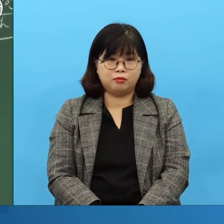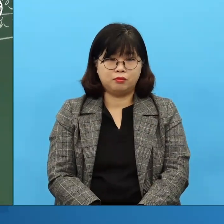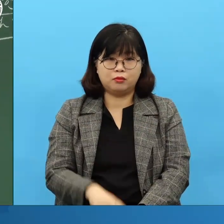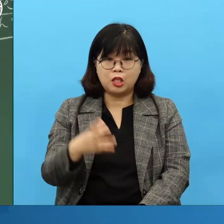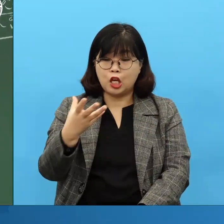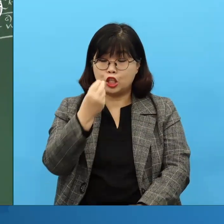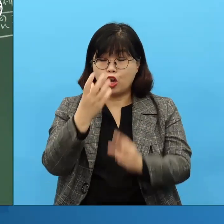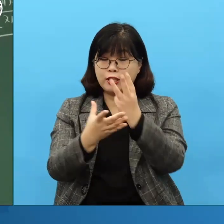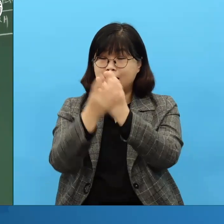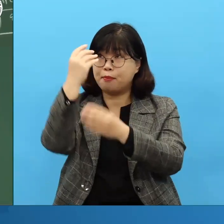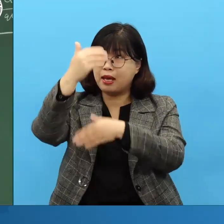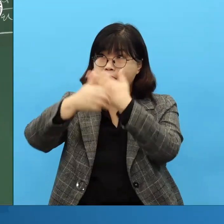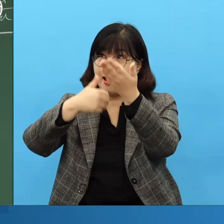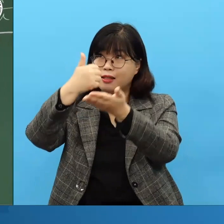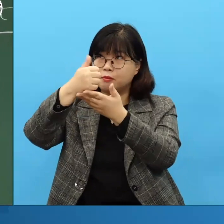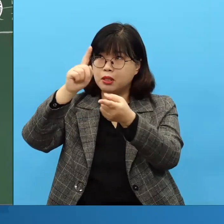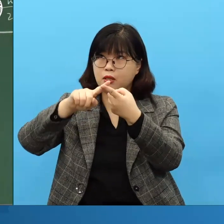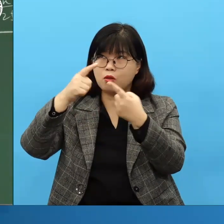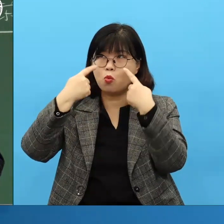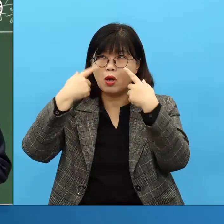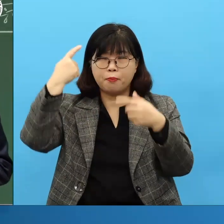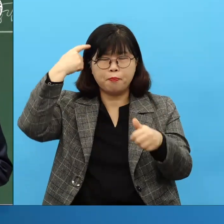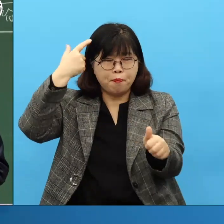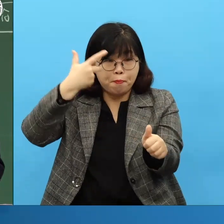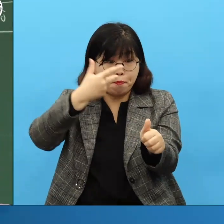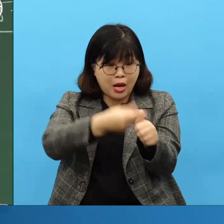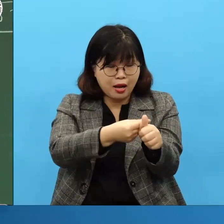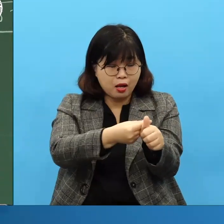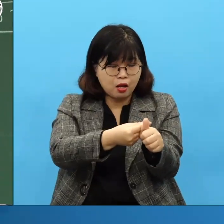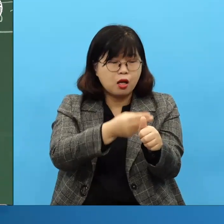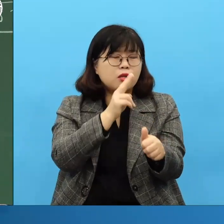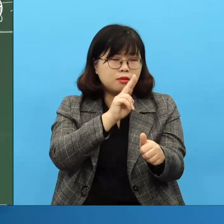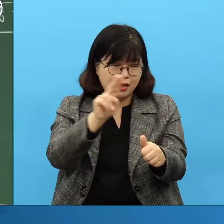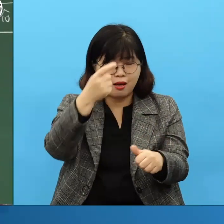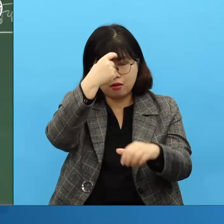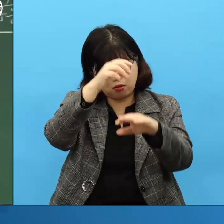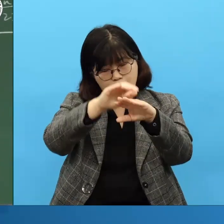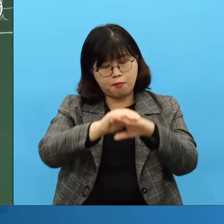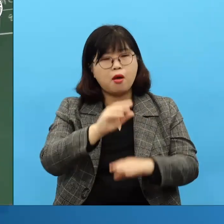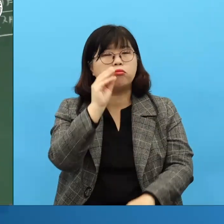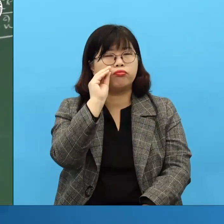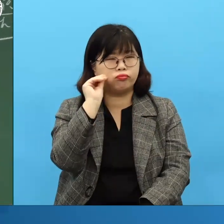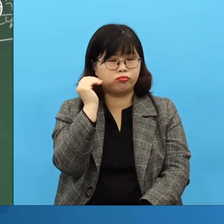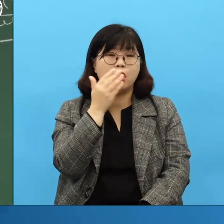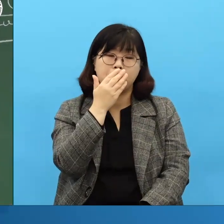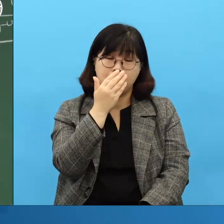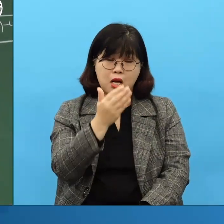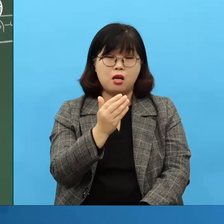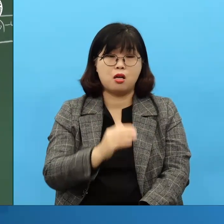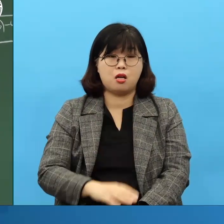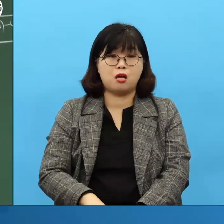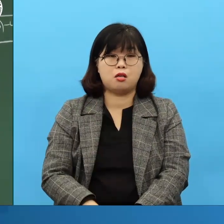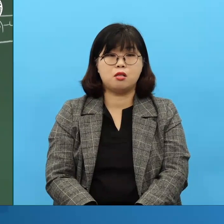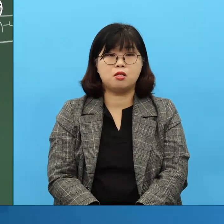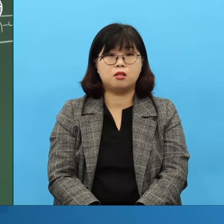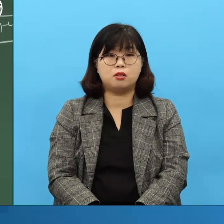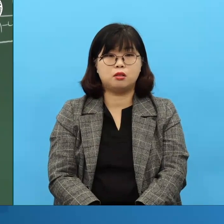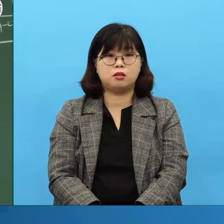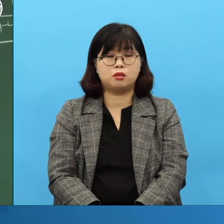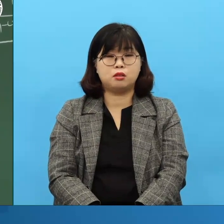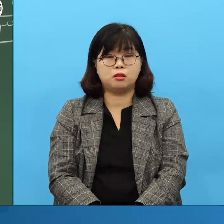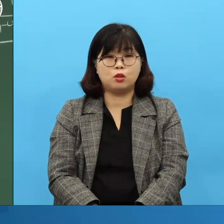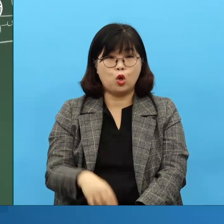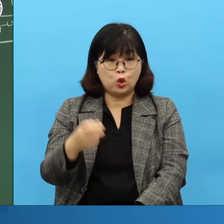can worship take place. 또 이게 각인되어져야 앞으로 살아가는데